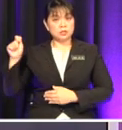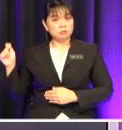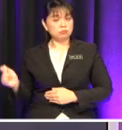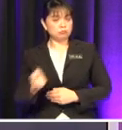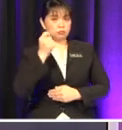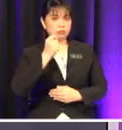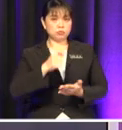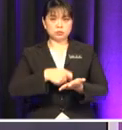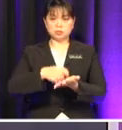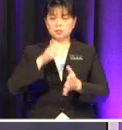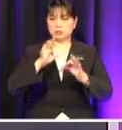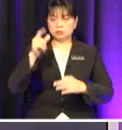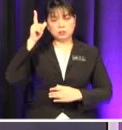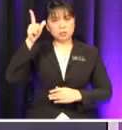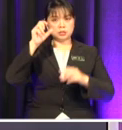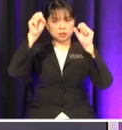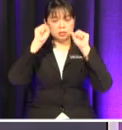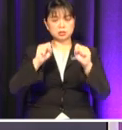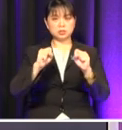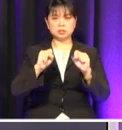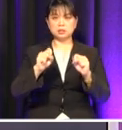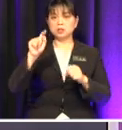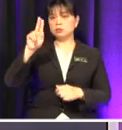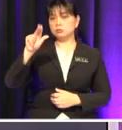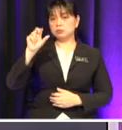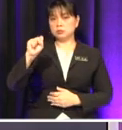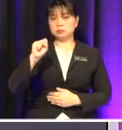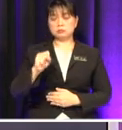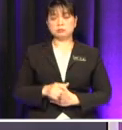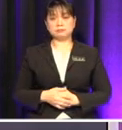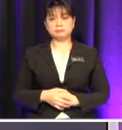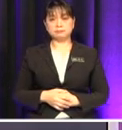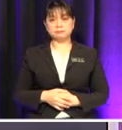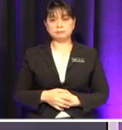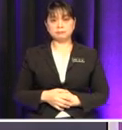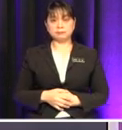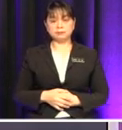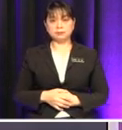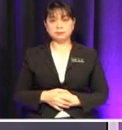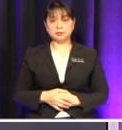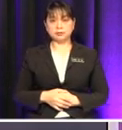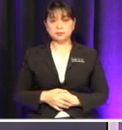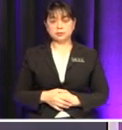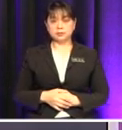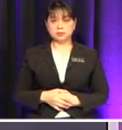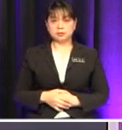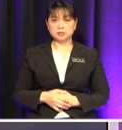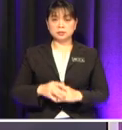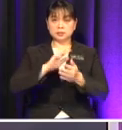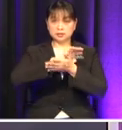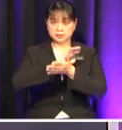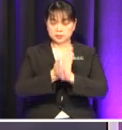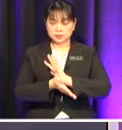tengok sistem tuas ini maksudnya tuas ketiga nih tujuannya untuk meningkat kelajuan Oke jadi